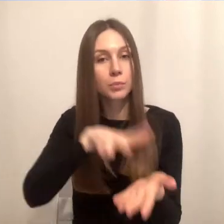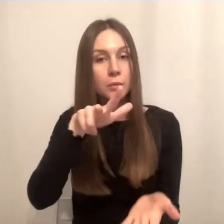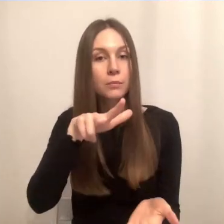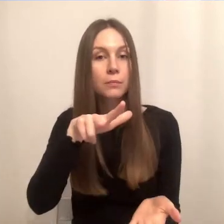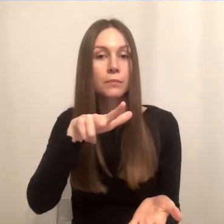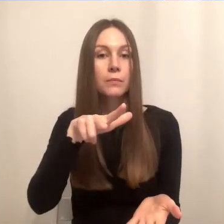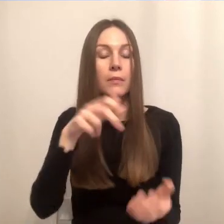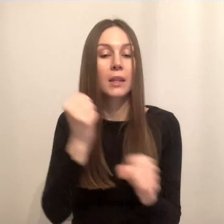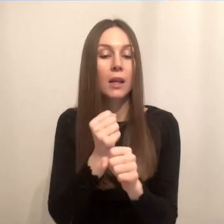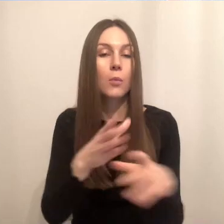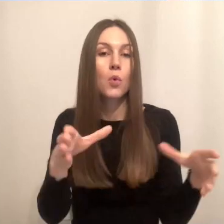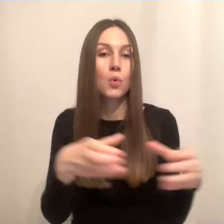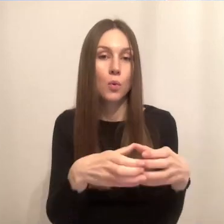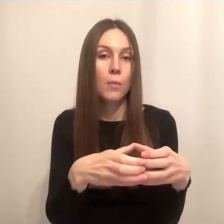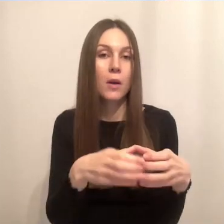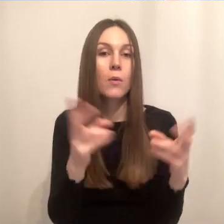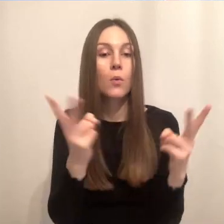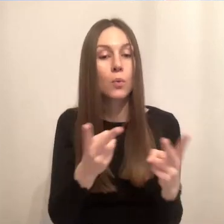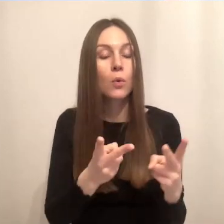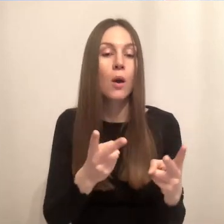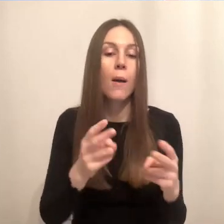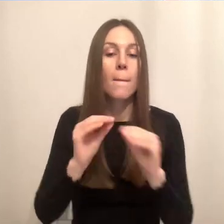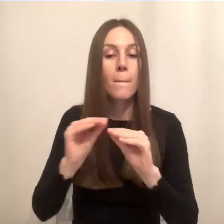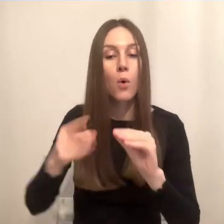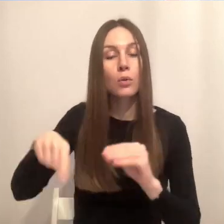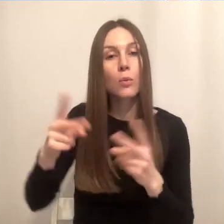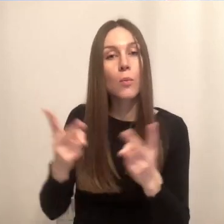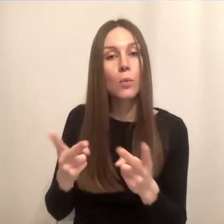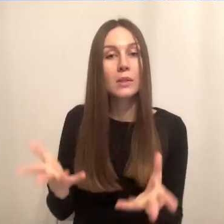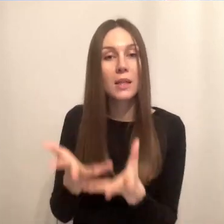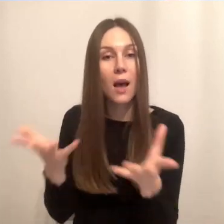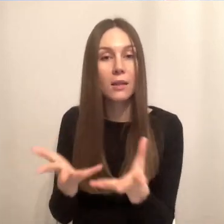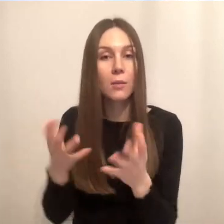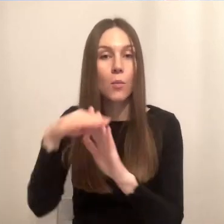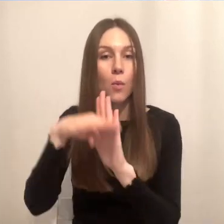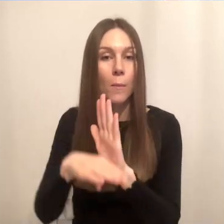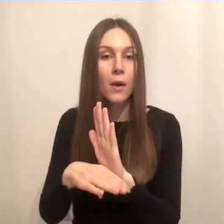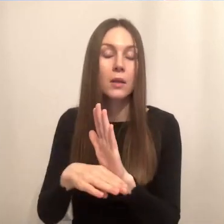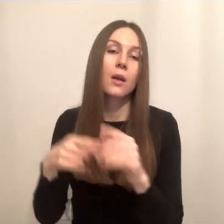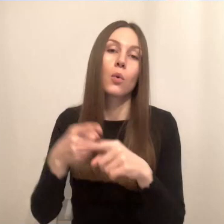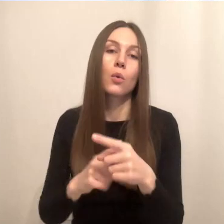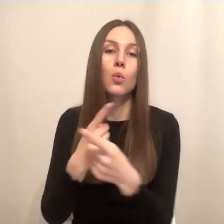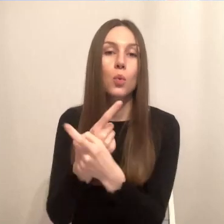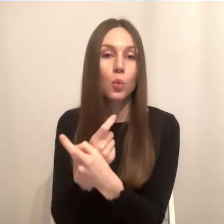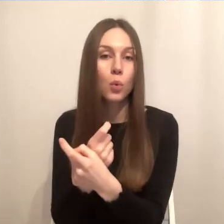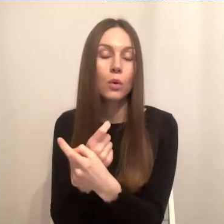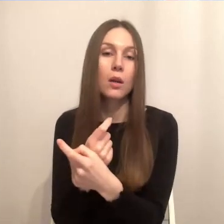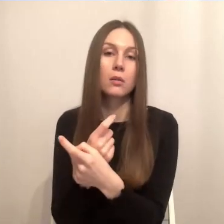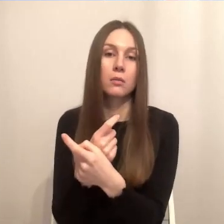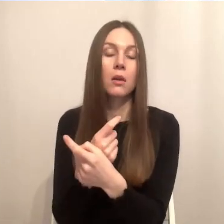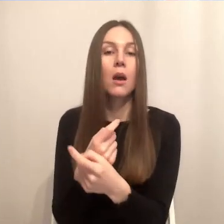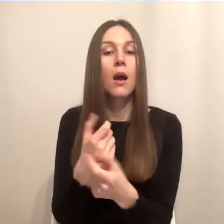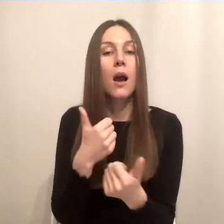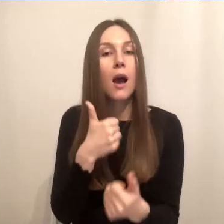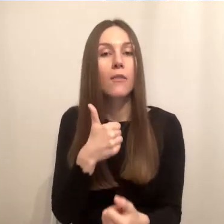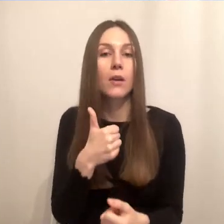darbo grupė, kuri renka poreikį mokytojų skatinimo programą. Mokytojų skatinimo programą tai bus ir kūro dalinis kompensavimas tam, kad mes galėtume prisivilioti